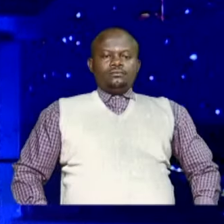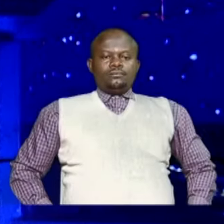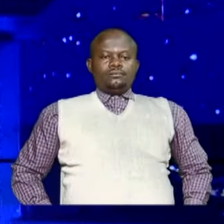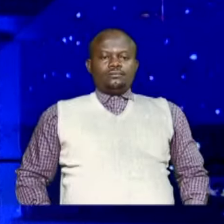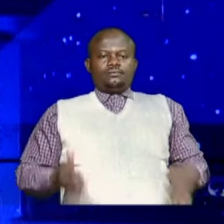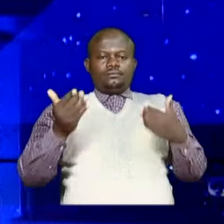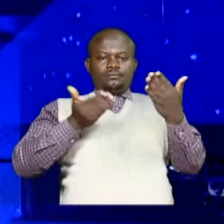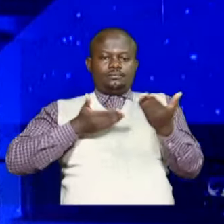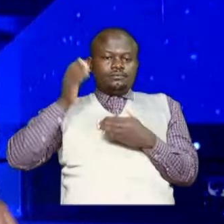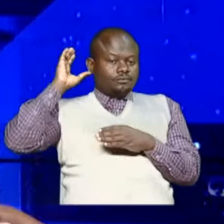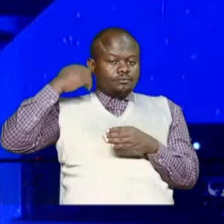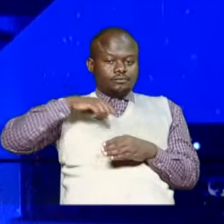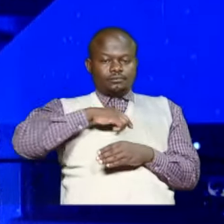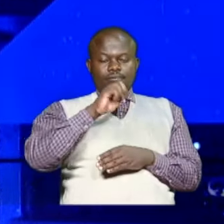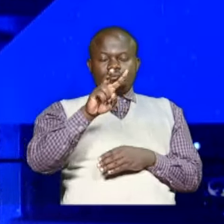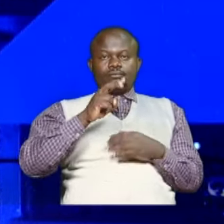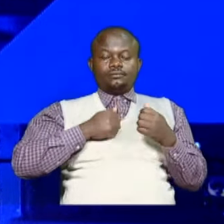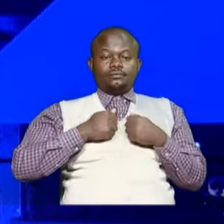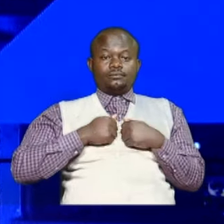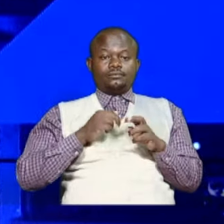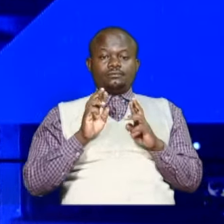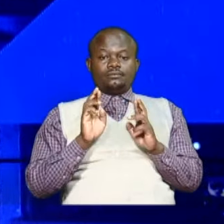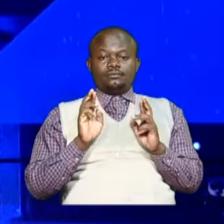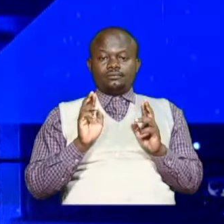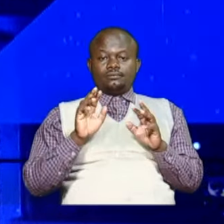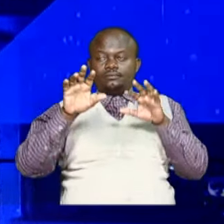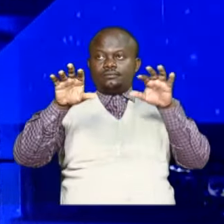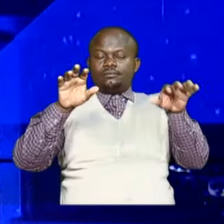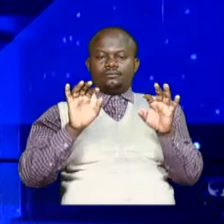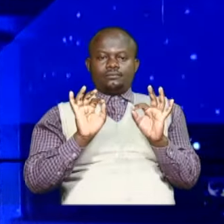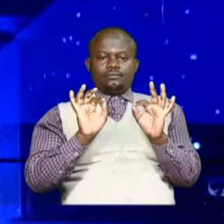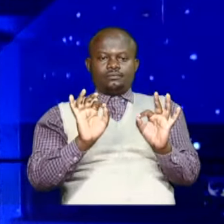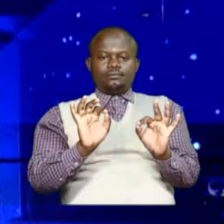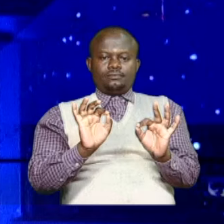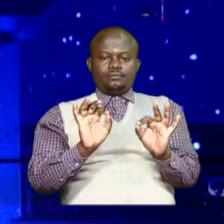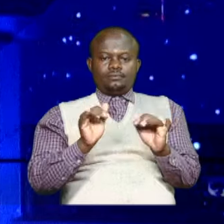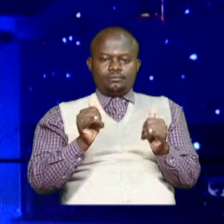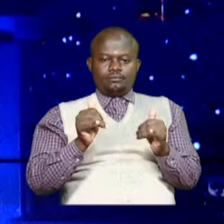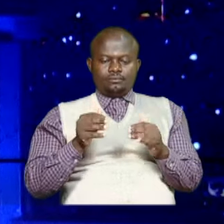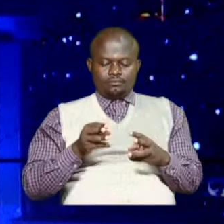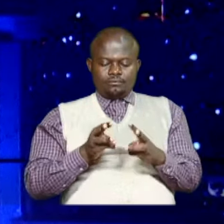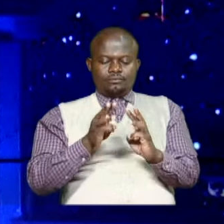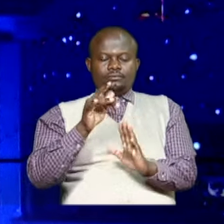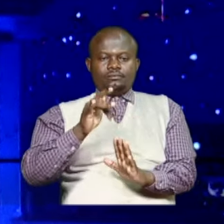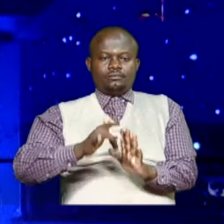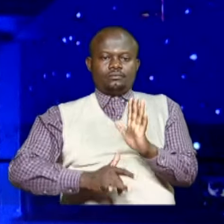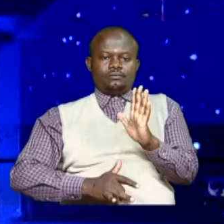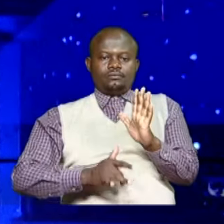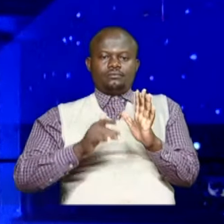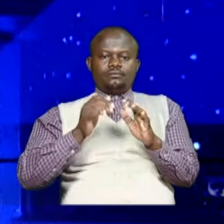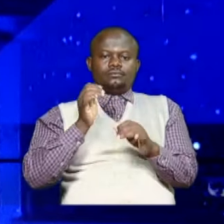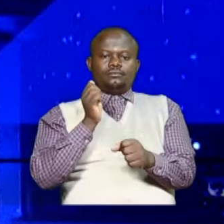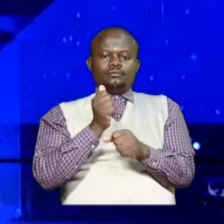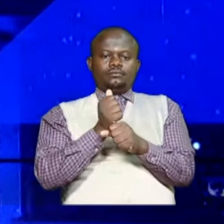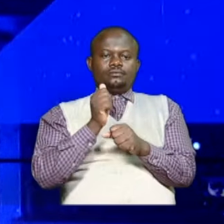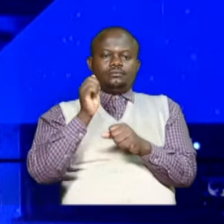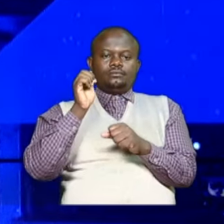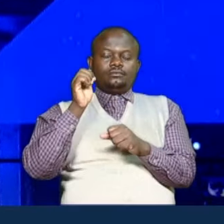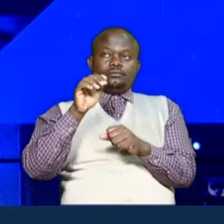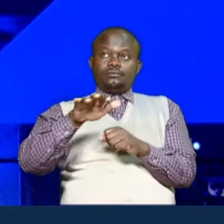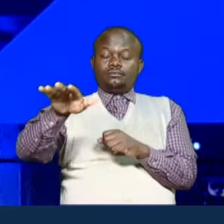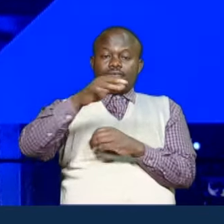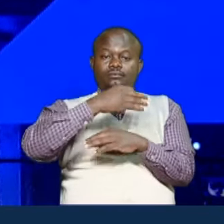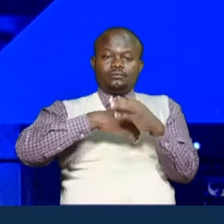Ikaze nanone makuru ya televiziyo Rwanda twizere ko aho muri hose mukomeje kumererwa neza na makuru mu buryo burambuye. Abakorera mu cyanya cy'inganda